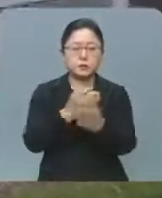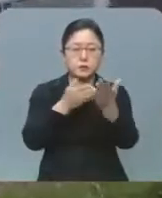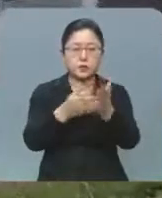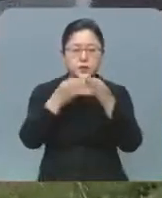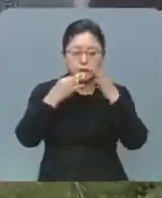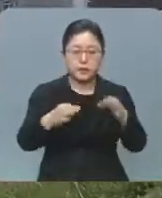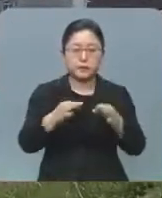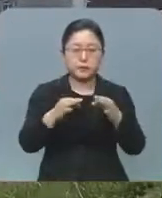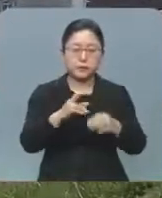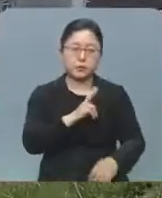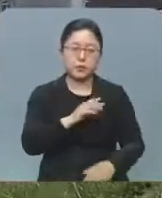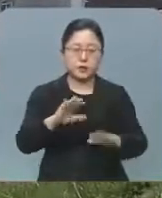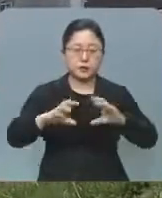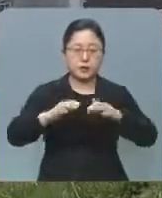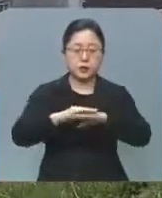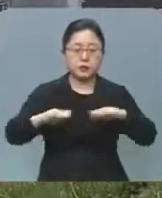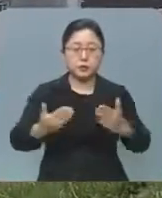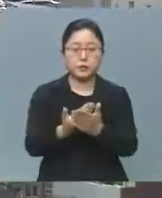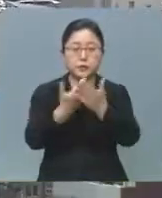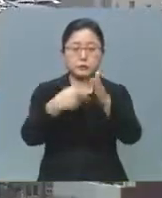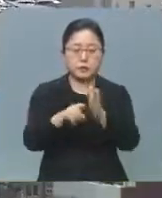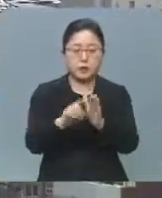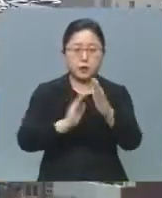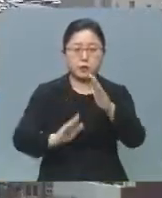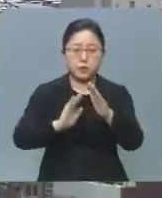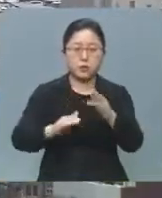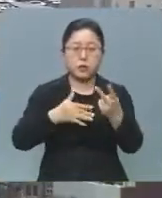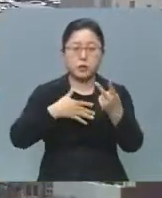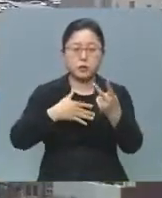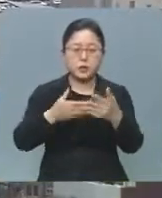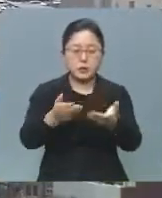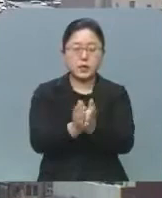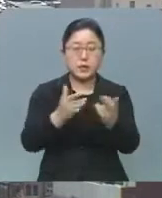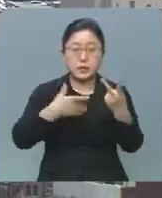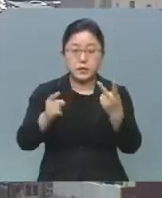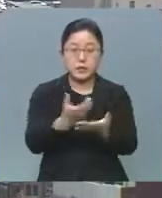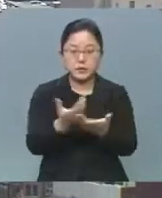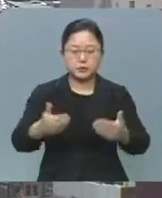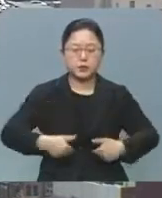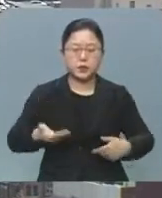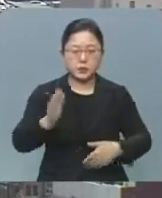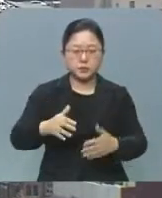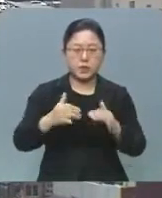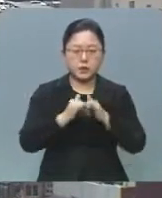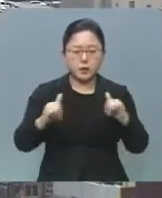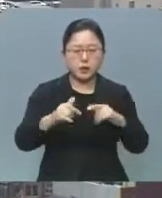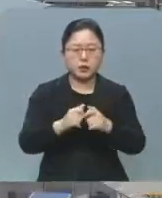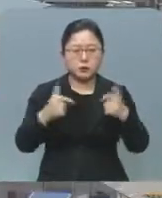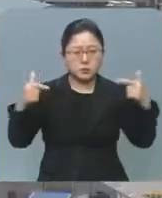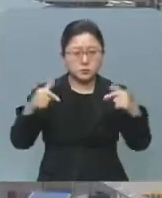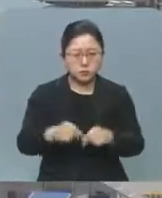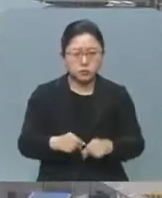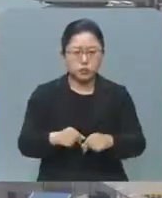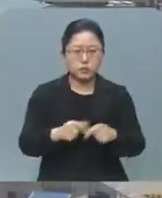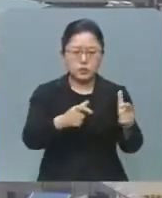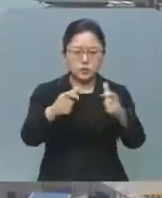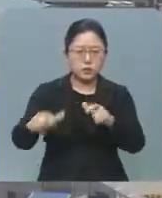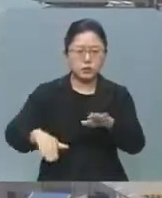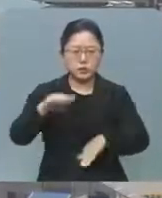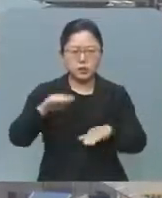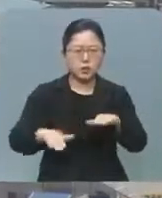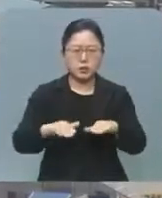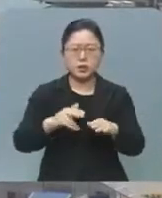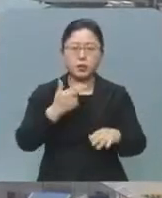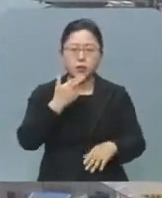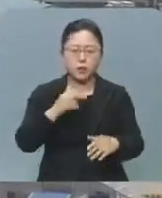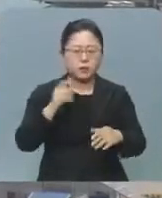의원은 국가균형 발전을 위해 공공기관 2차 이전은 꼭 필요하지만 인구 증감 등 지역별 격차를 고려하지 않고